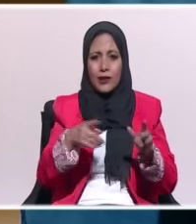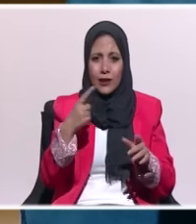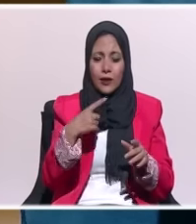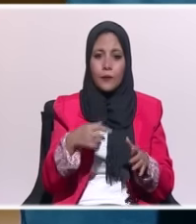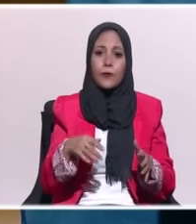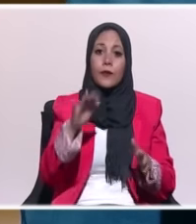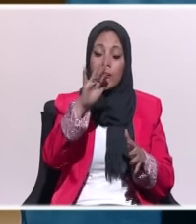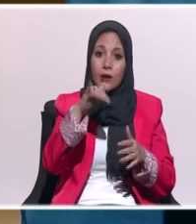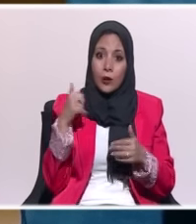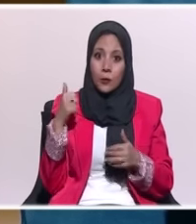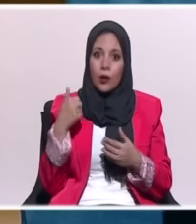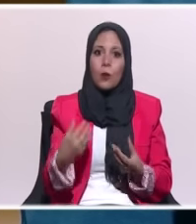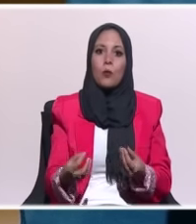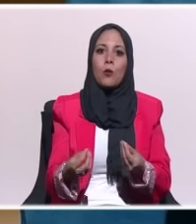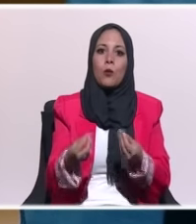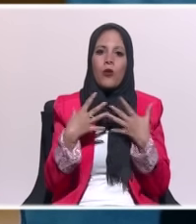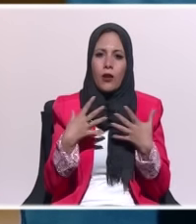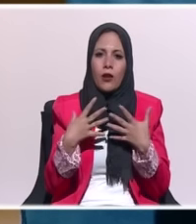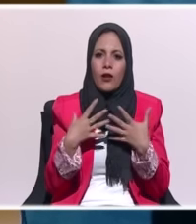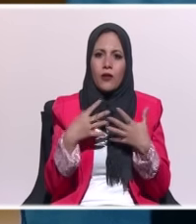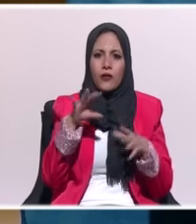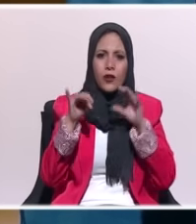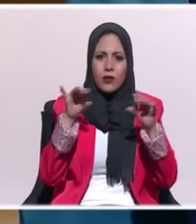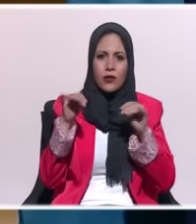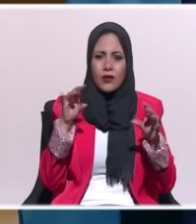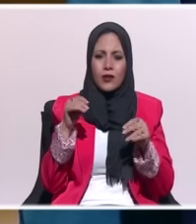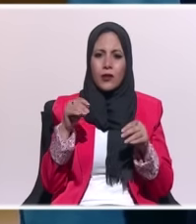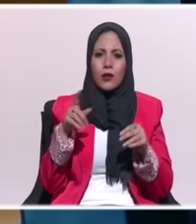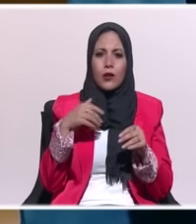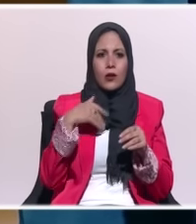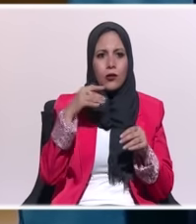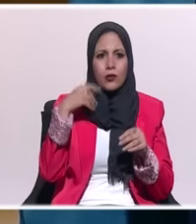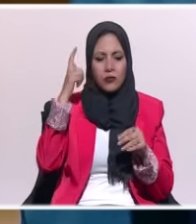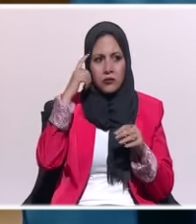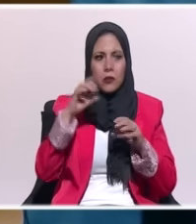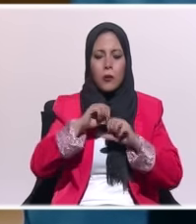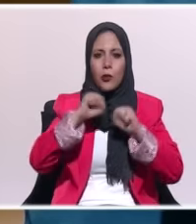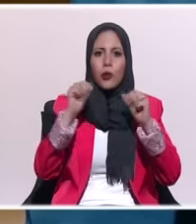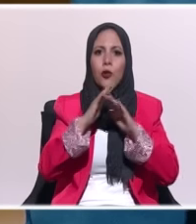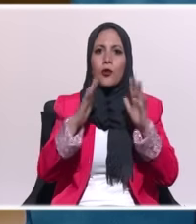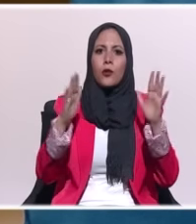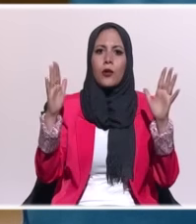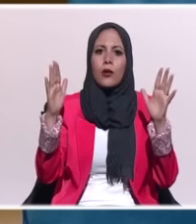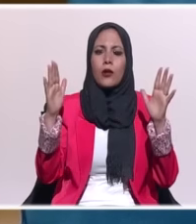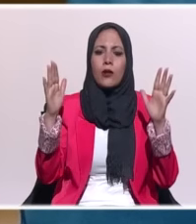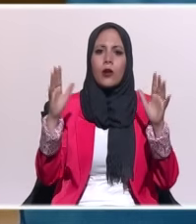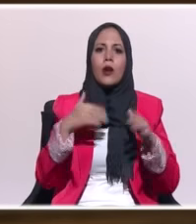هنا بقى كان في قصه كده بين ليا خاله، يعني الخاله بتاعتي الكبيره، هي بقى اللي رمت